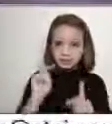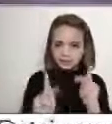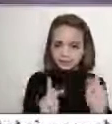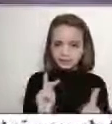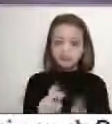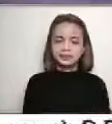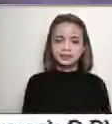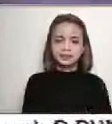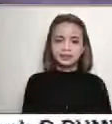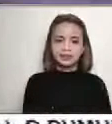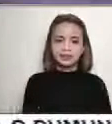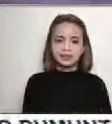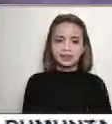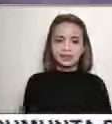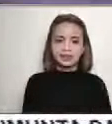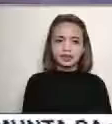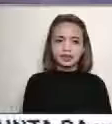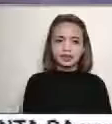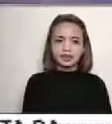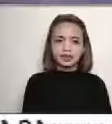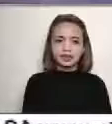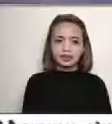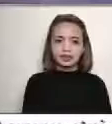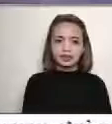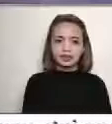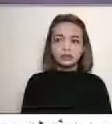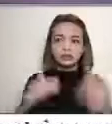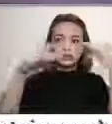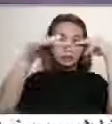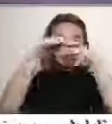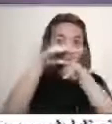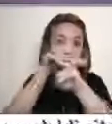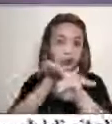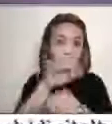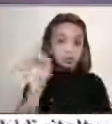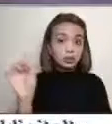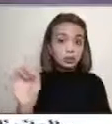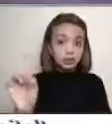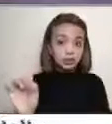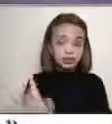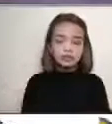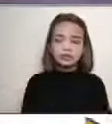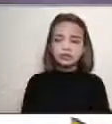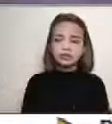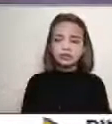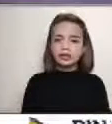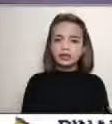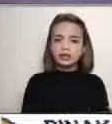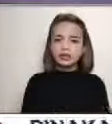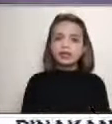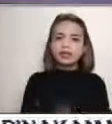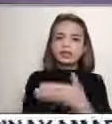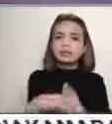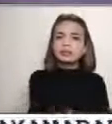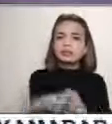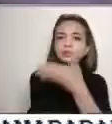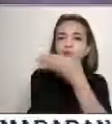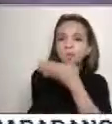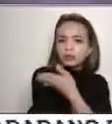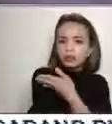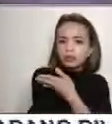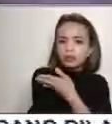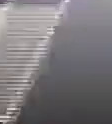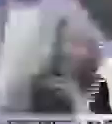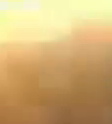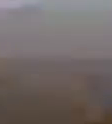mas maraming makapunta sa kabila ng mahigpit na health protocols. Si Bernard Haudian sa Detalye Live. Rise and